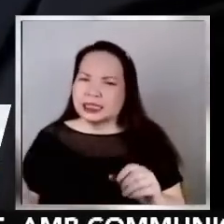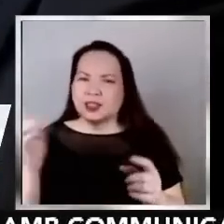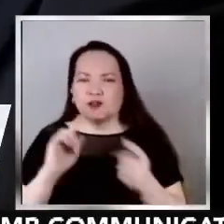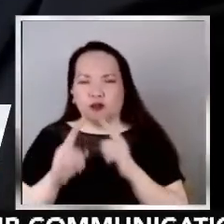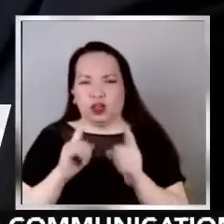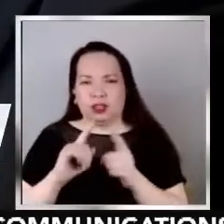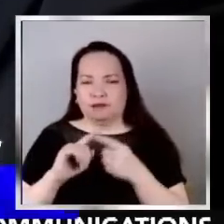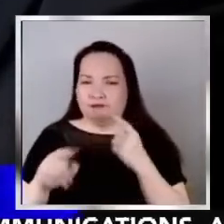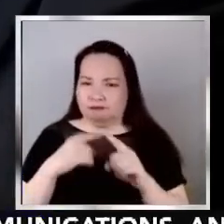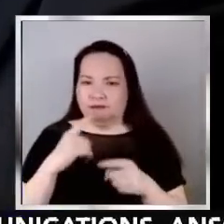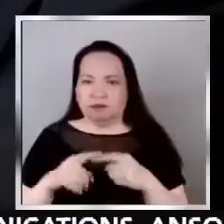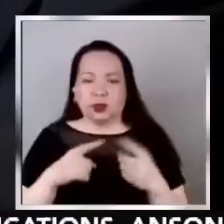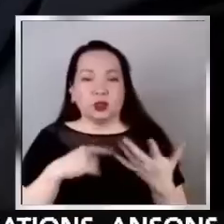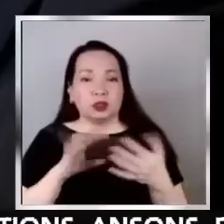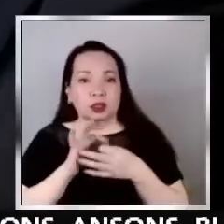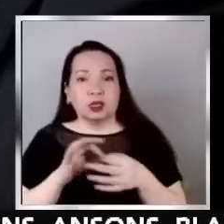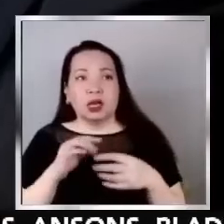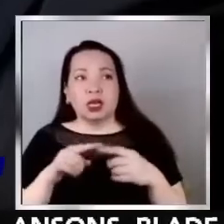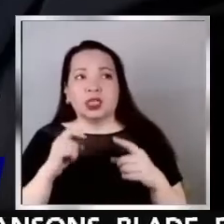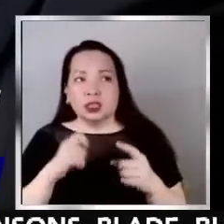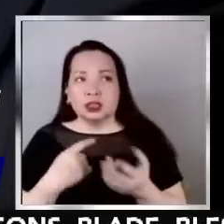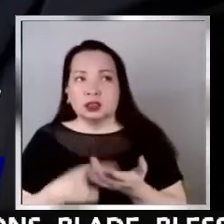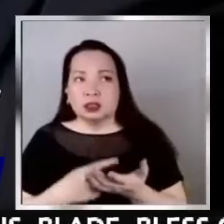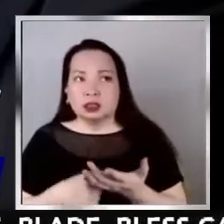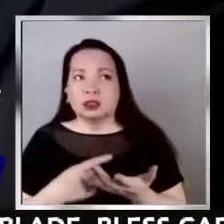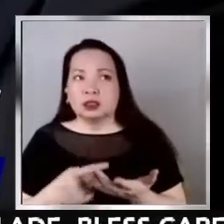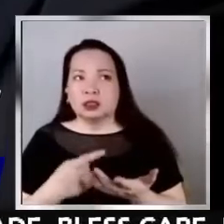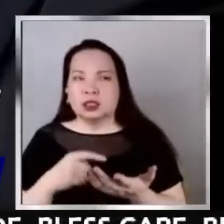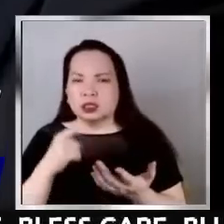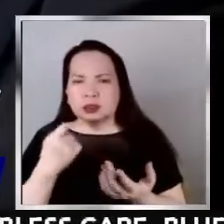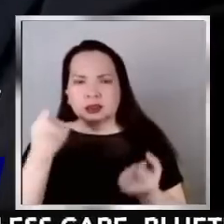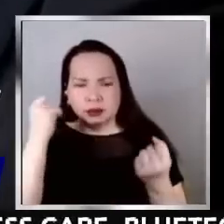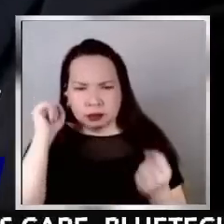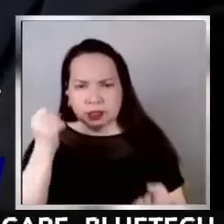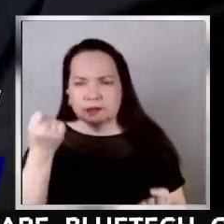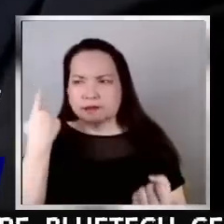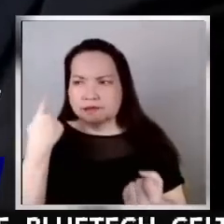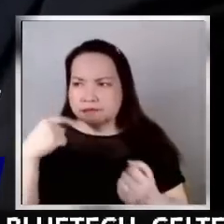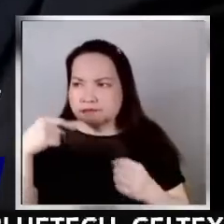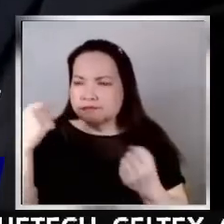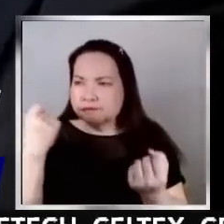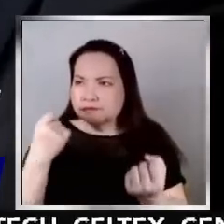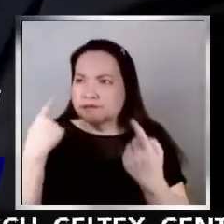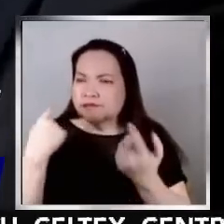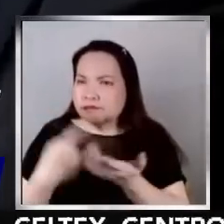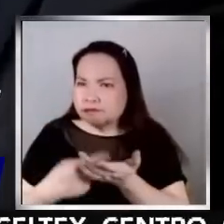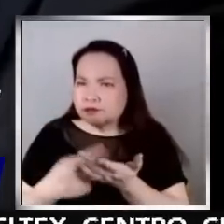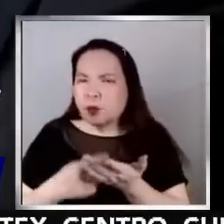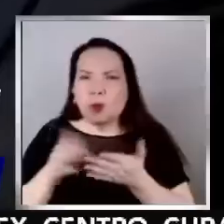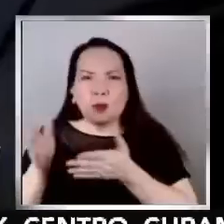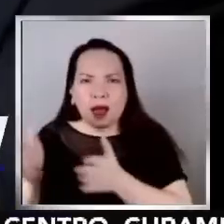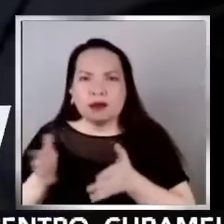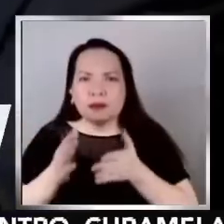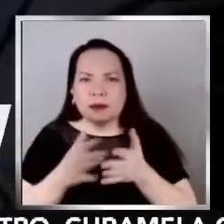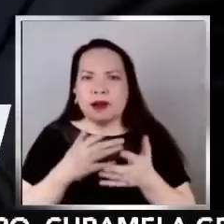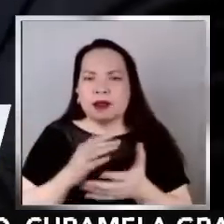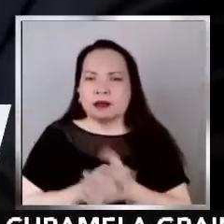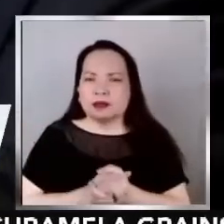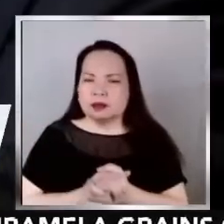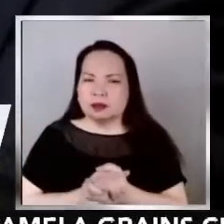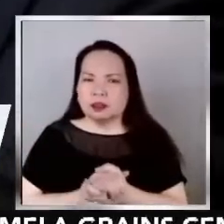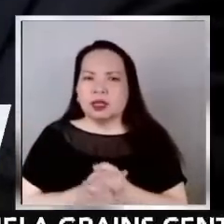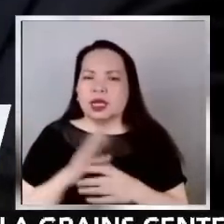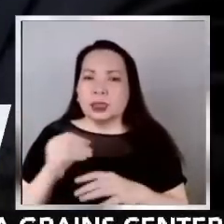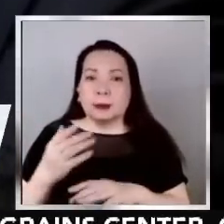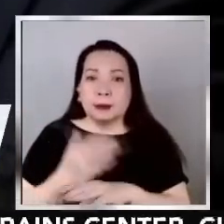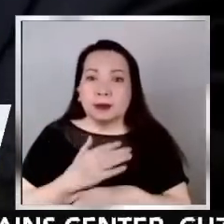in and we need to comprehensively deepen our comprehensive strategic cooperation and enhance our